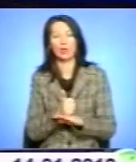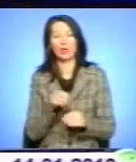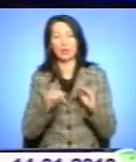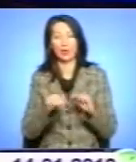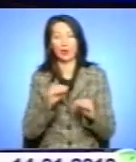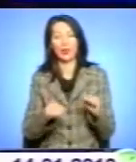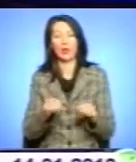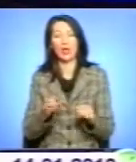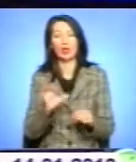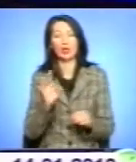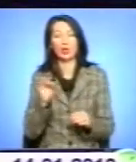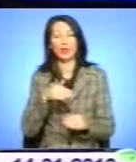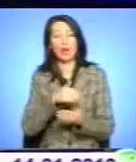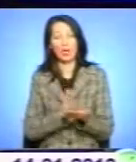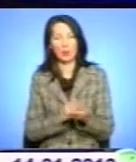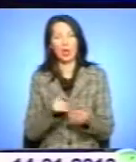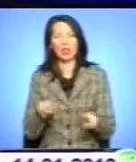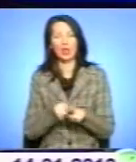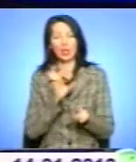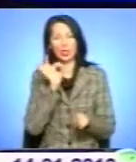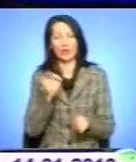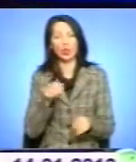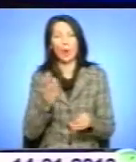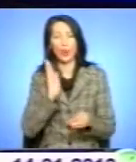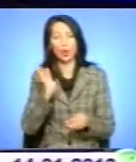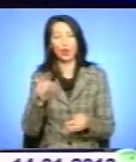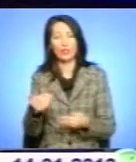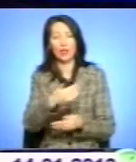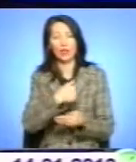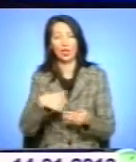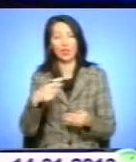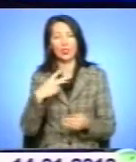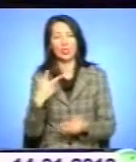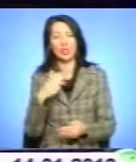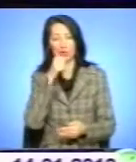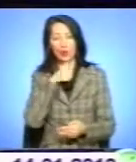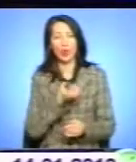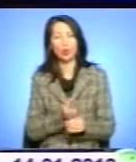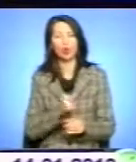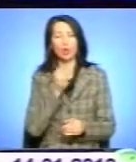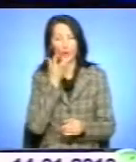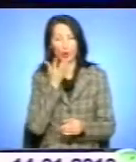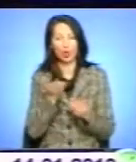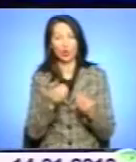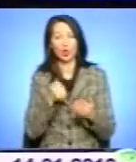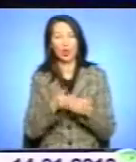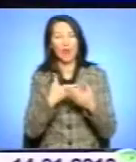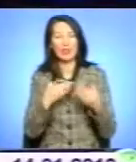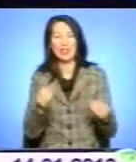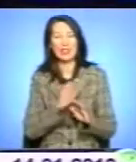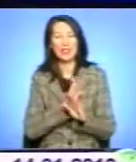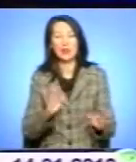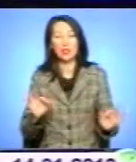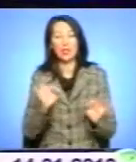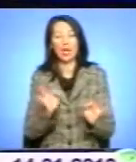сортів хліба. Він також зазначив, що прогнози на врожай 2013 року дуже хороші, якщо до весни не відбудеться